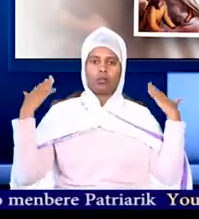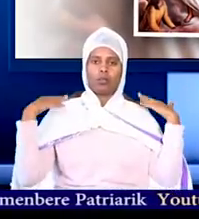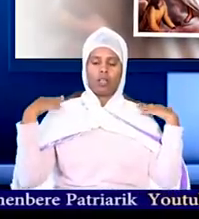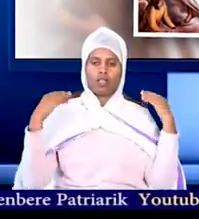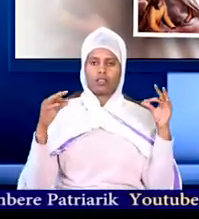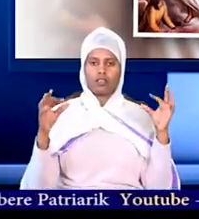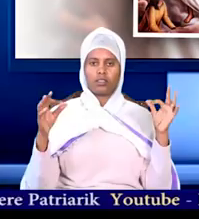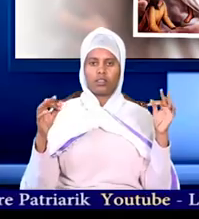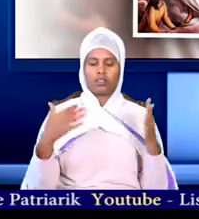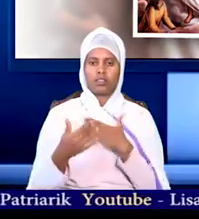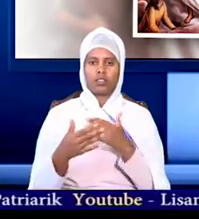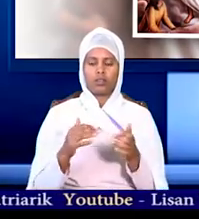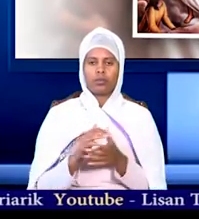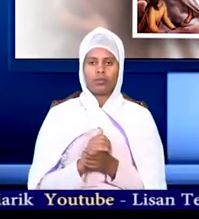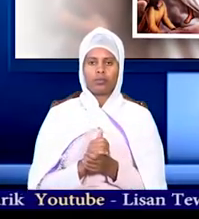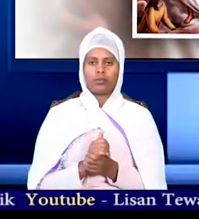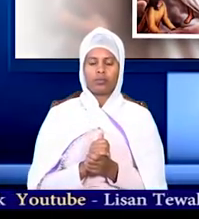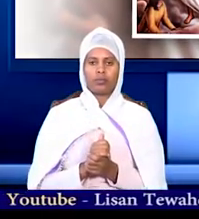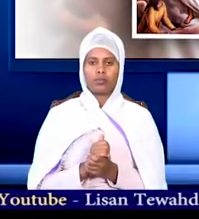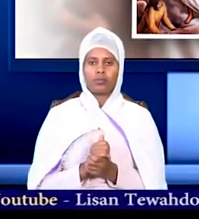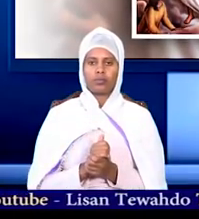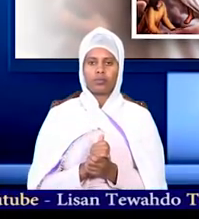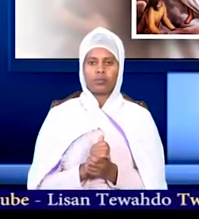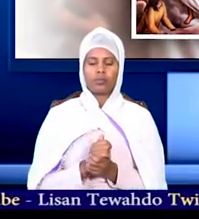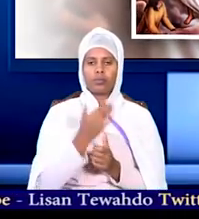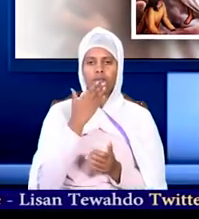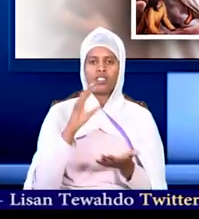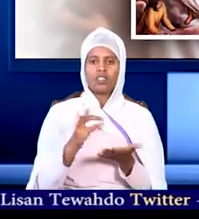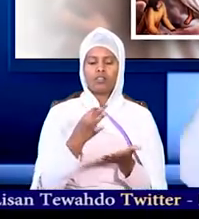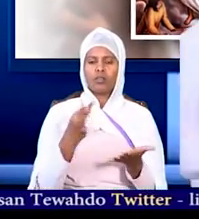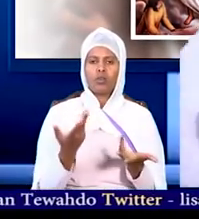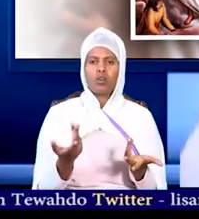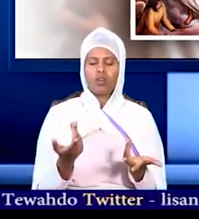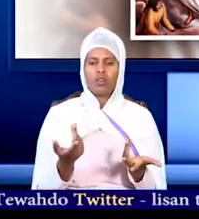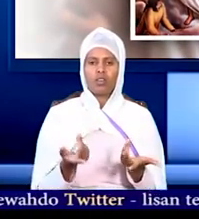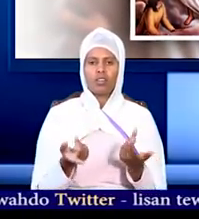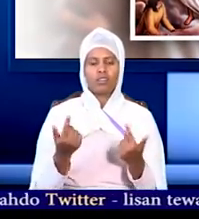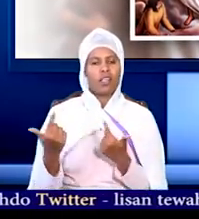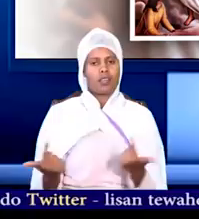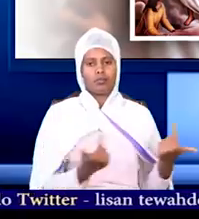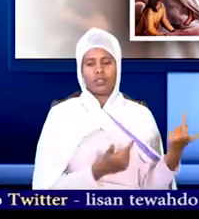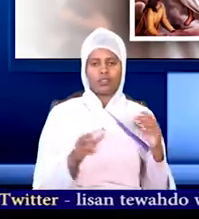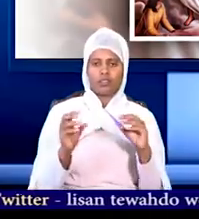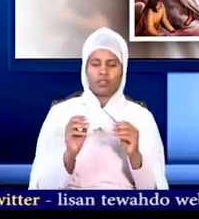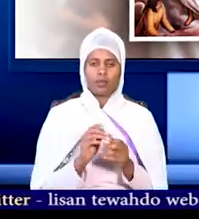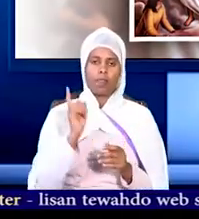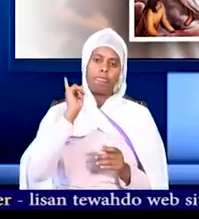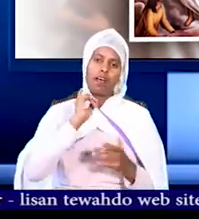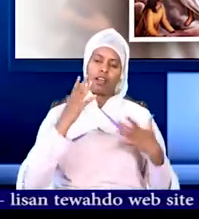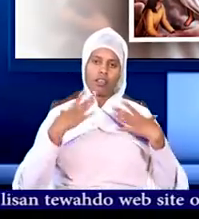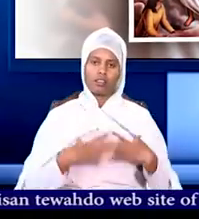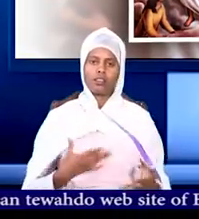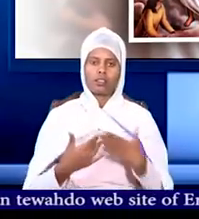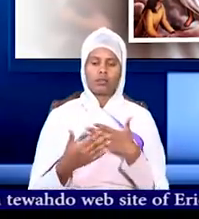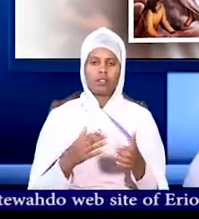ለበሱ መላእክቲ ዳ ረቂቕ ልብሲ ለቢሱ ክወርድ ካብ መንዲሰፈየሉ ያ እንታይ ዳ ትእምርቲ